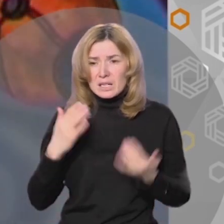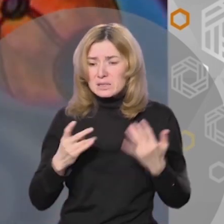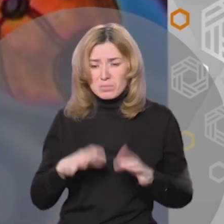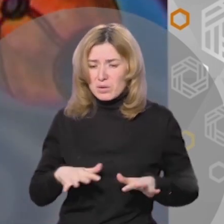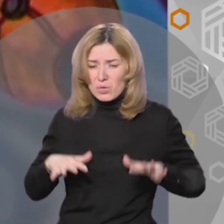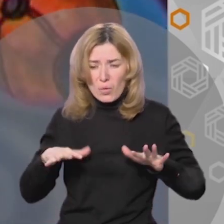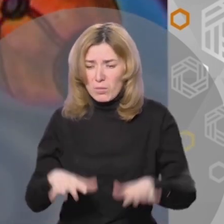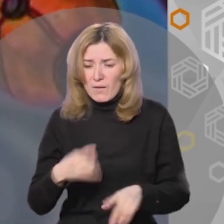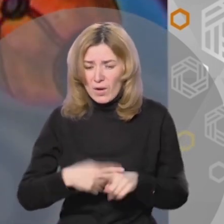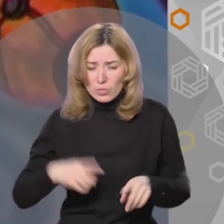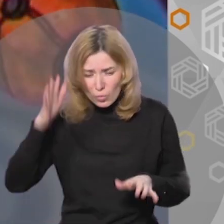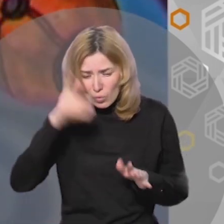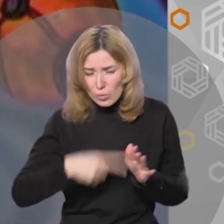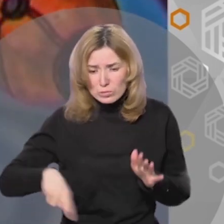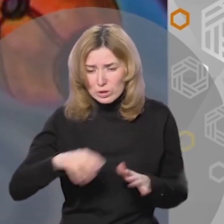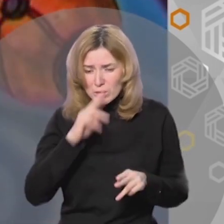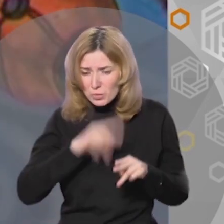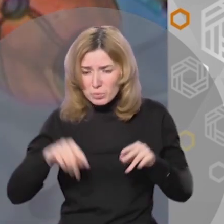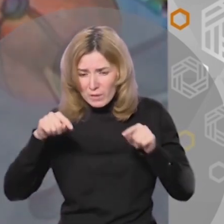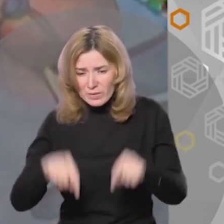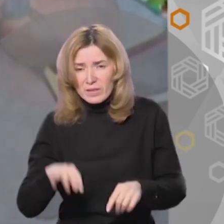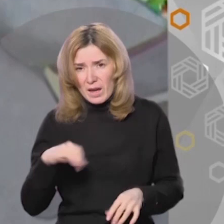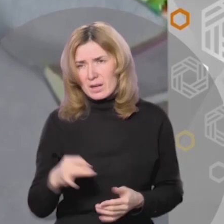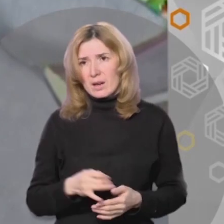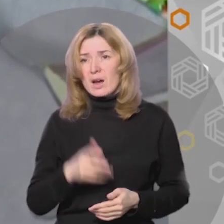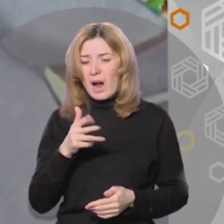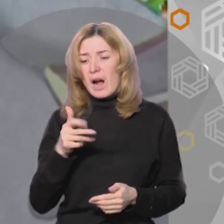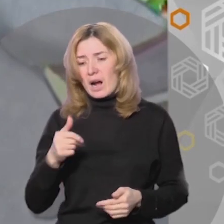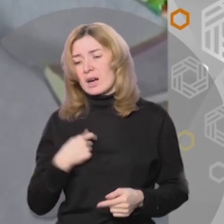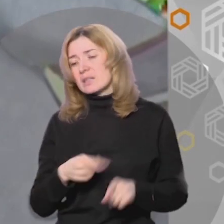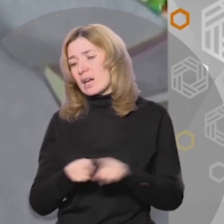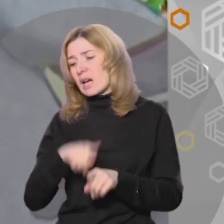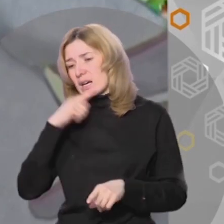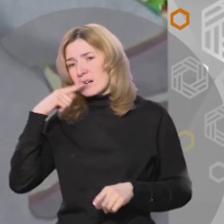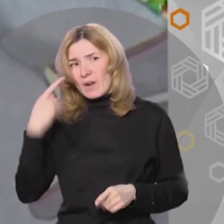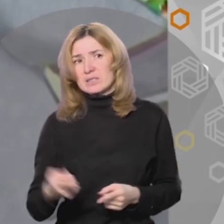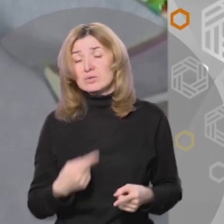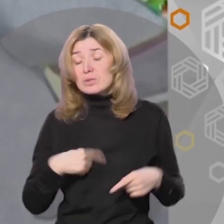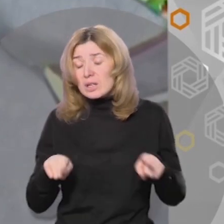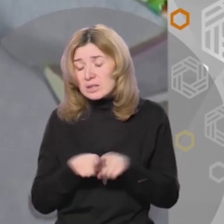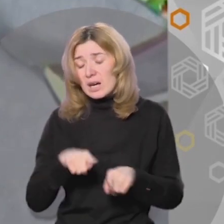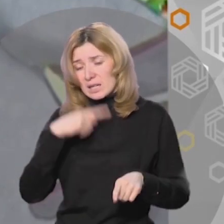Если бы не упал он в эту лужу и не пропал в ней. Что я говорил?